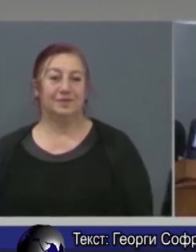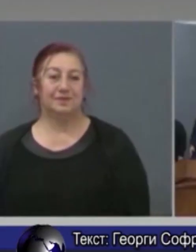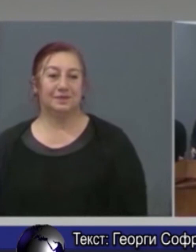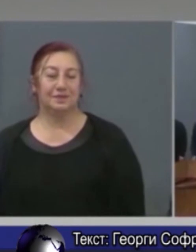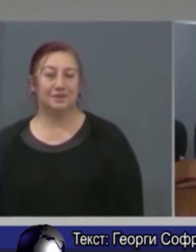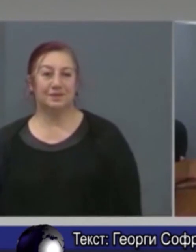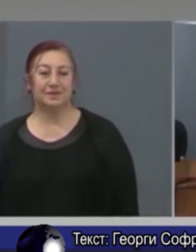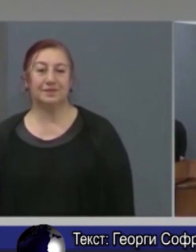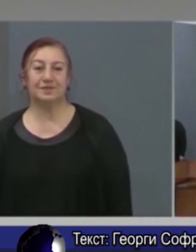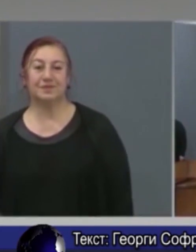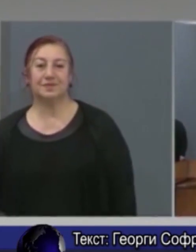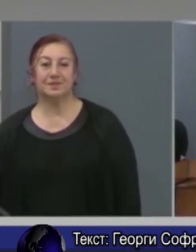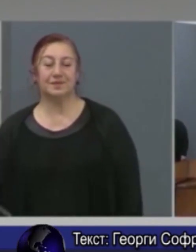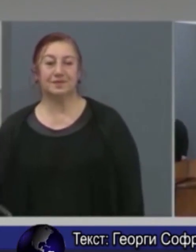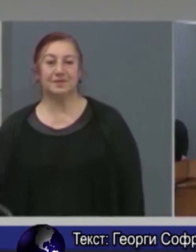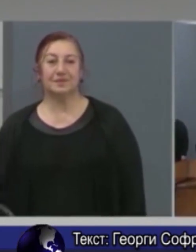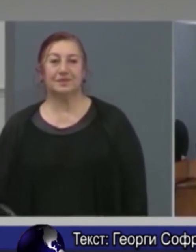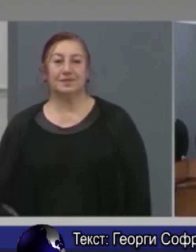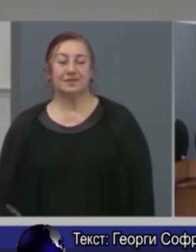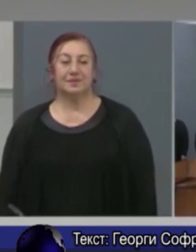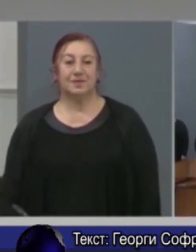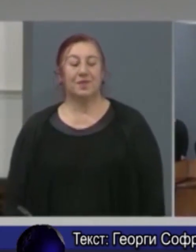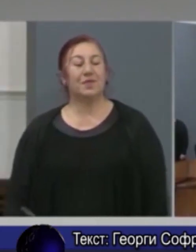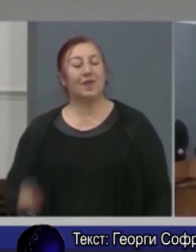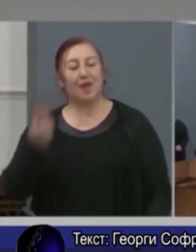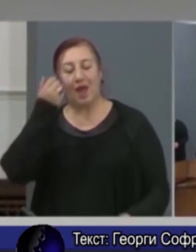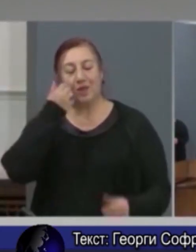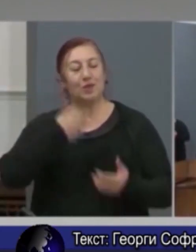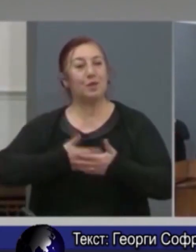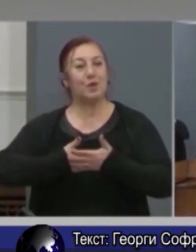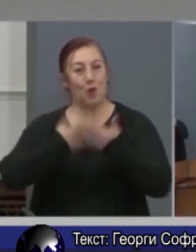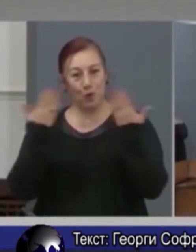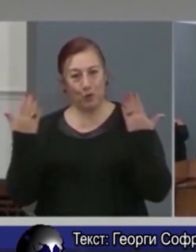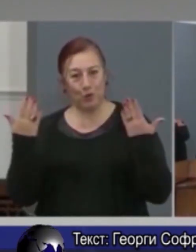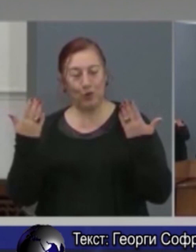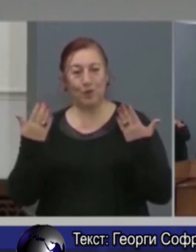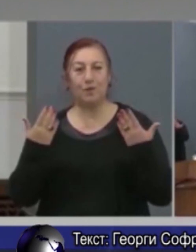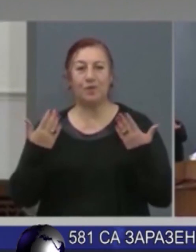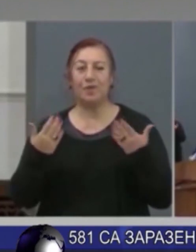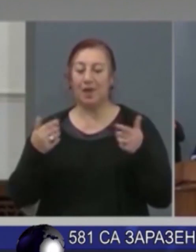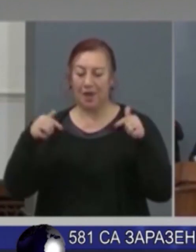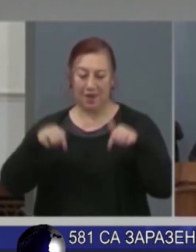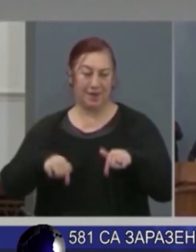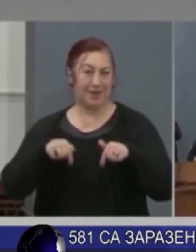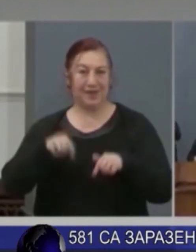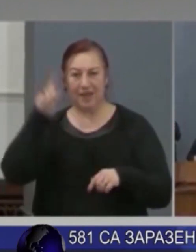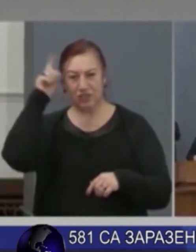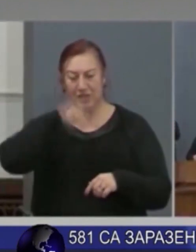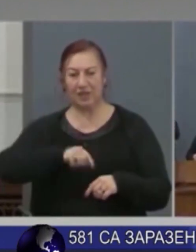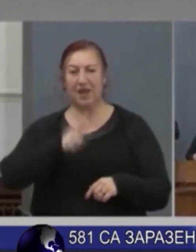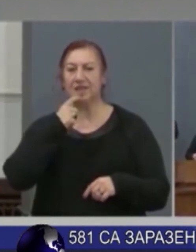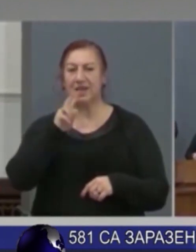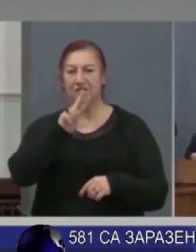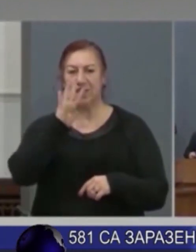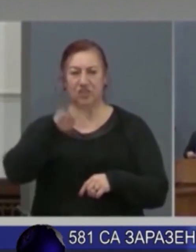16 са новите случаи на заразени с коронавирус у нас за последните 24 часа от общо направените